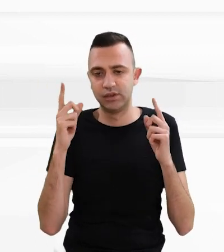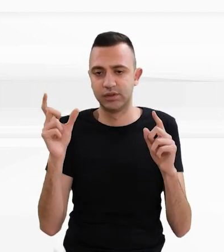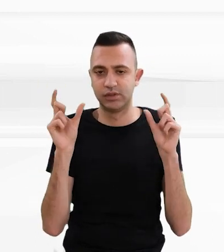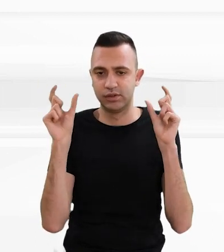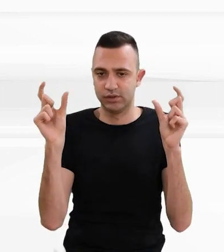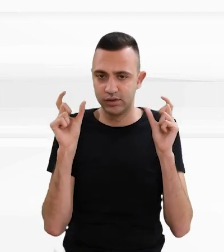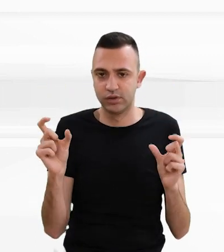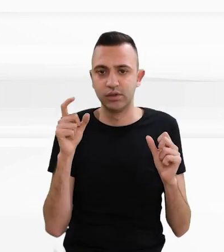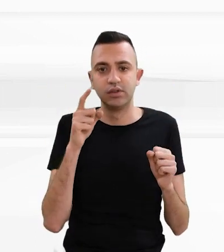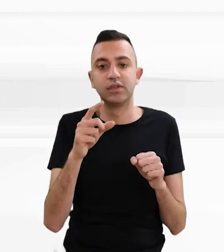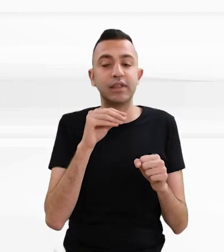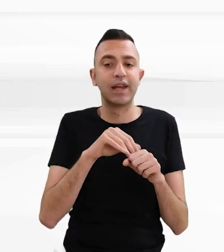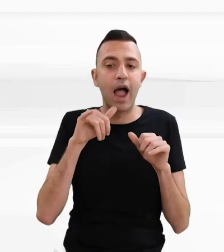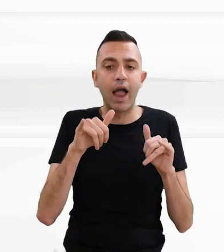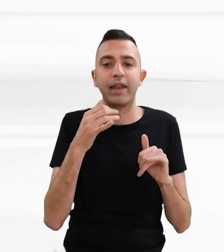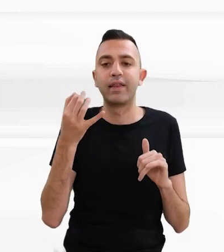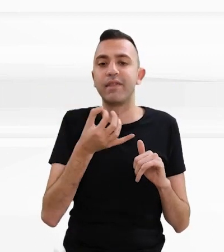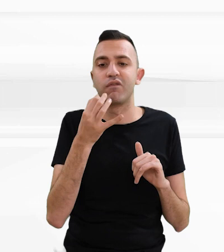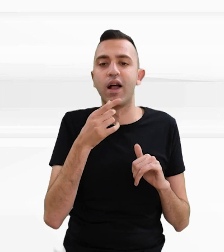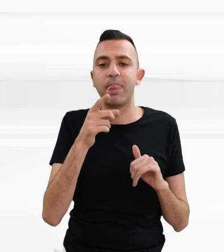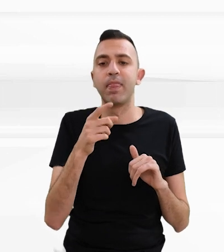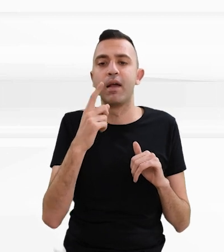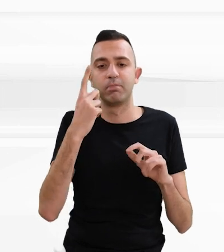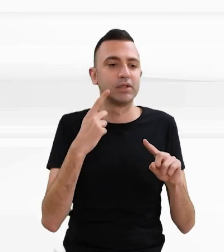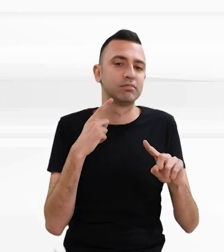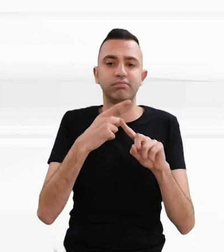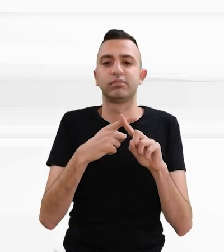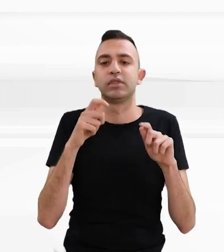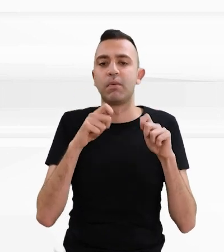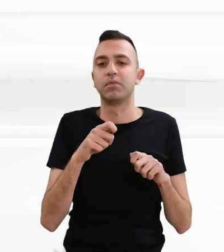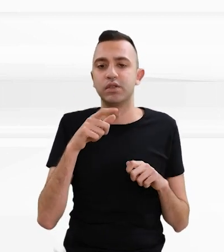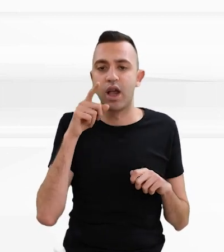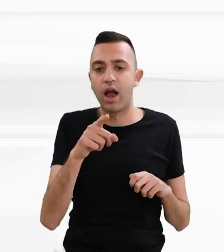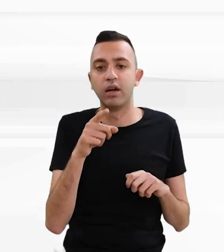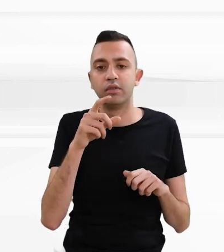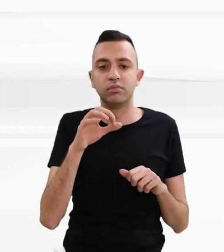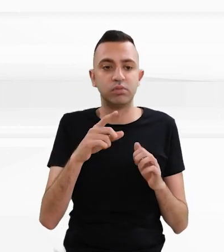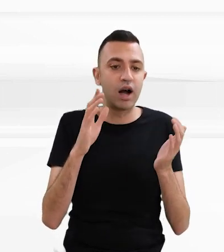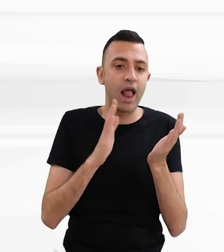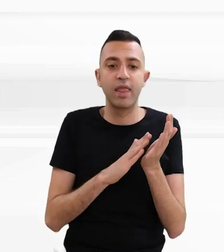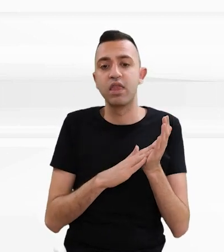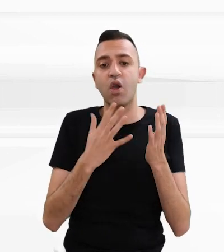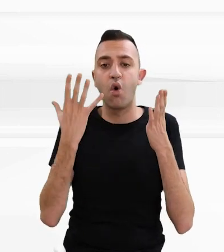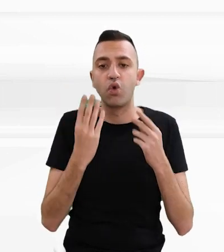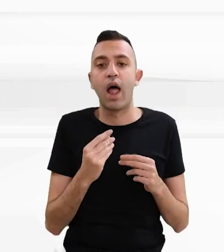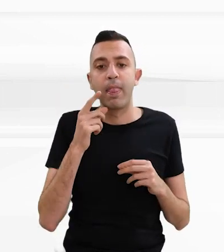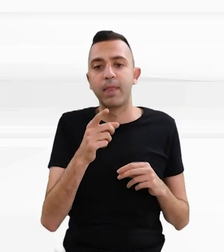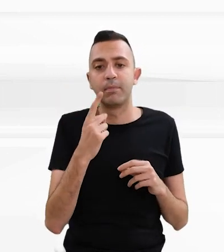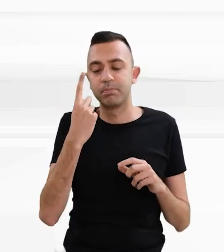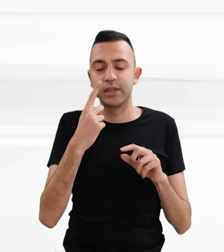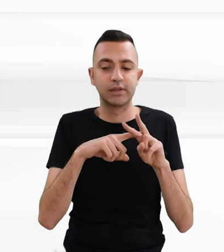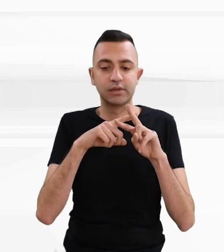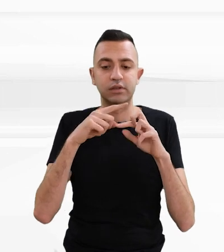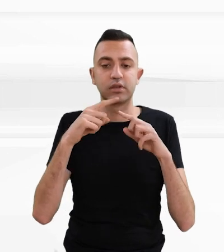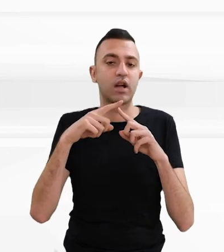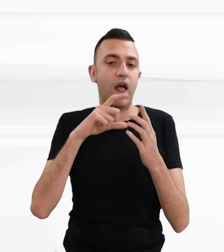biri tablo 2'de verilen ifadelerin her biriyle birer kez çarpıyor bu şekilde elde edilen sayıların her biri Bu bir karta